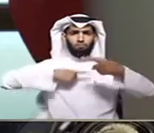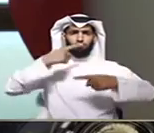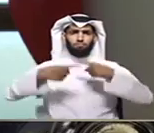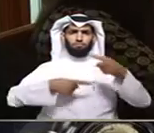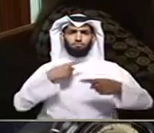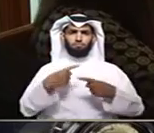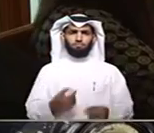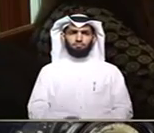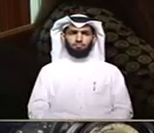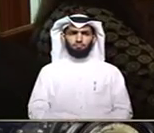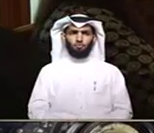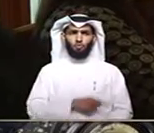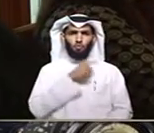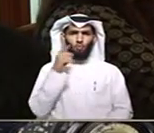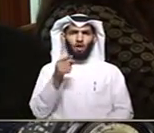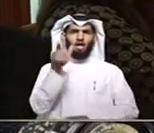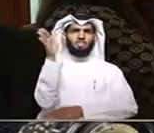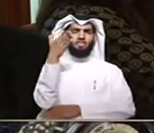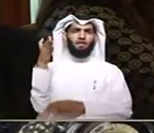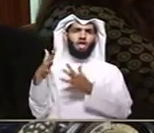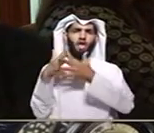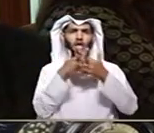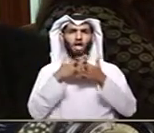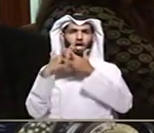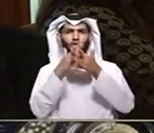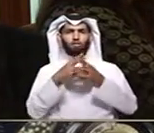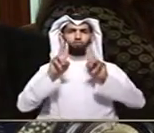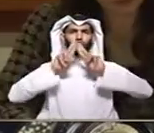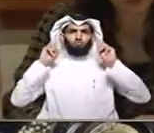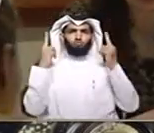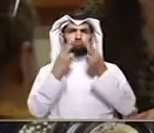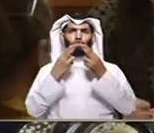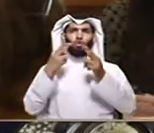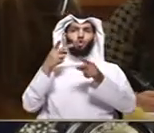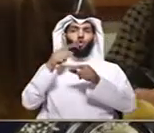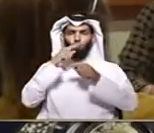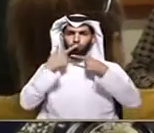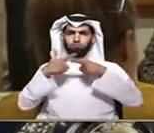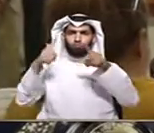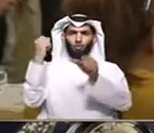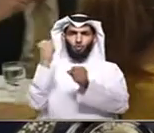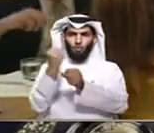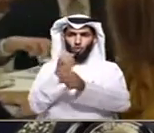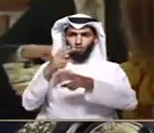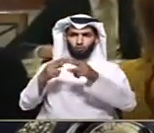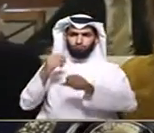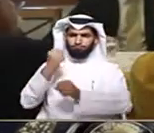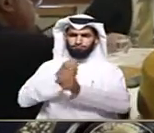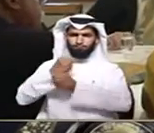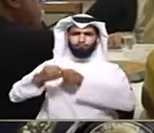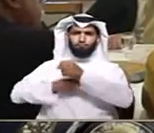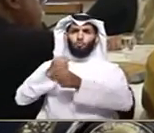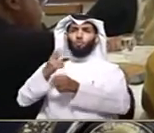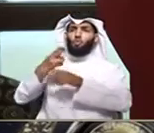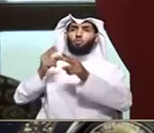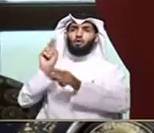صعيد. السفير الأمريكي ثمن خلال المؤتمر دور دولة الكويت في مجلس الأمن كعضو غير دائم والجهود التي